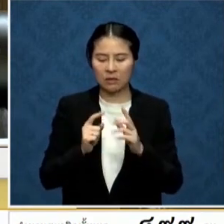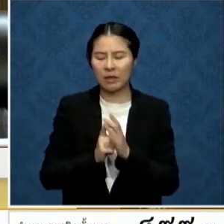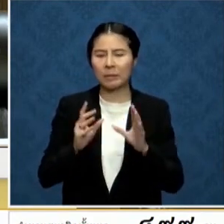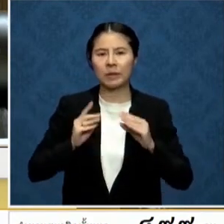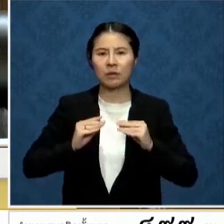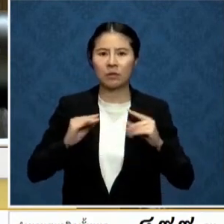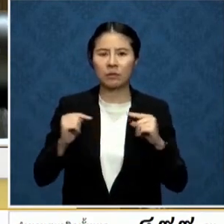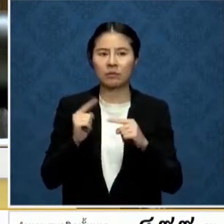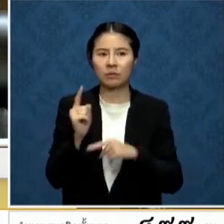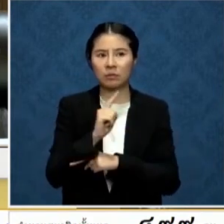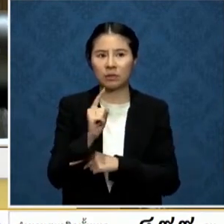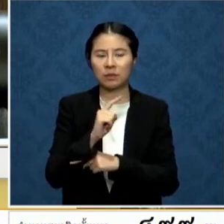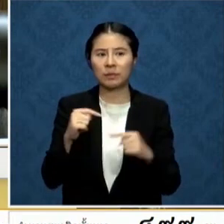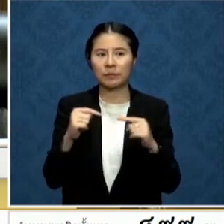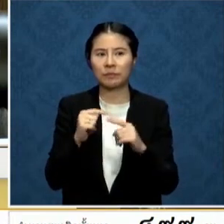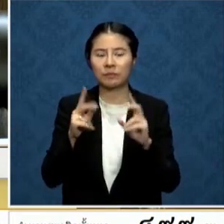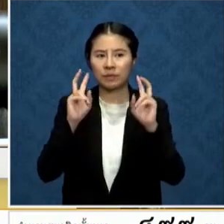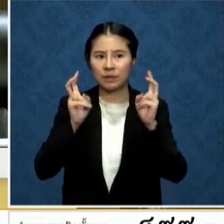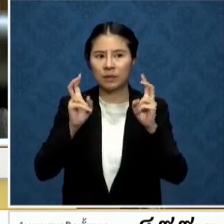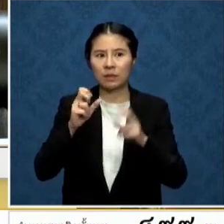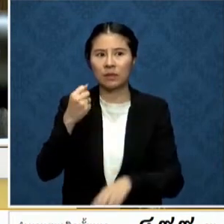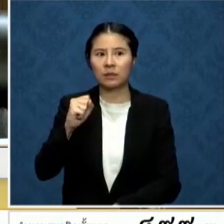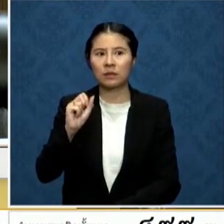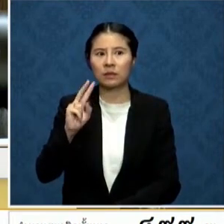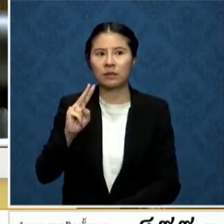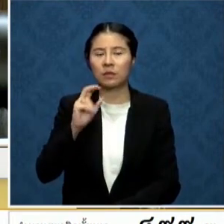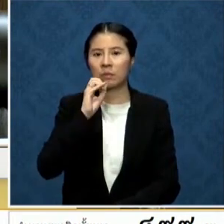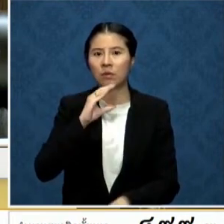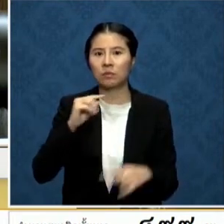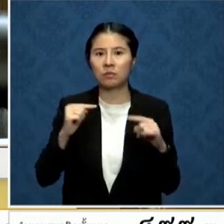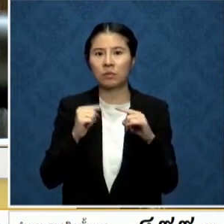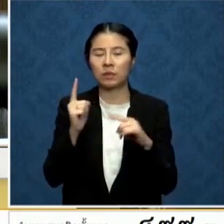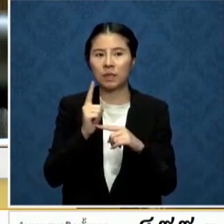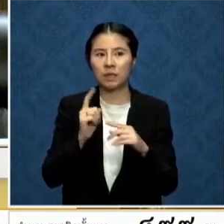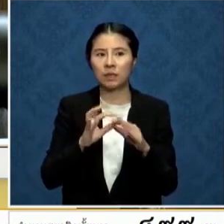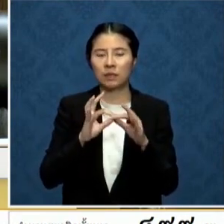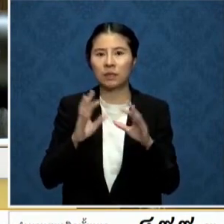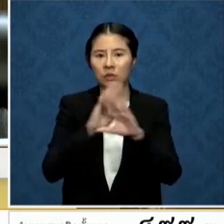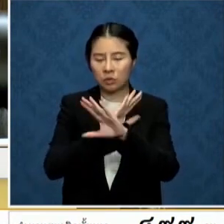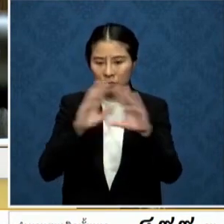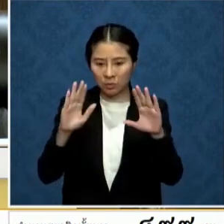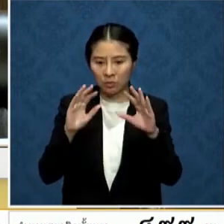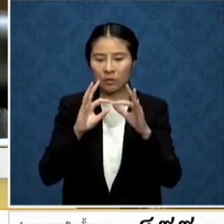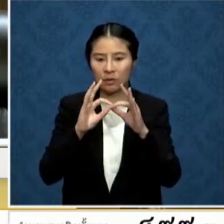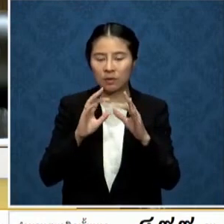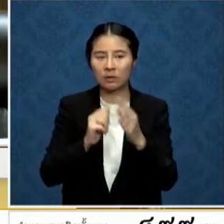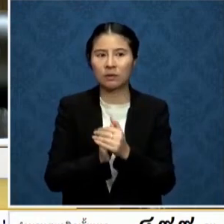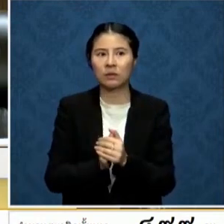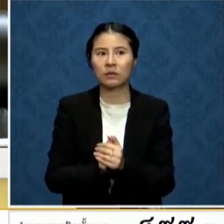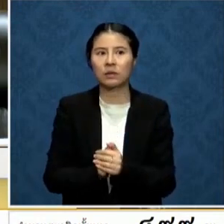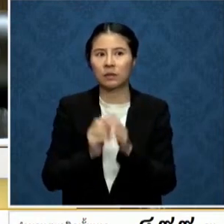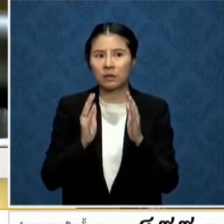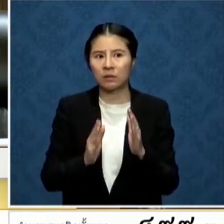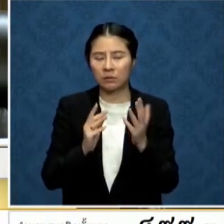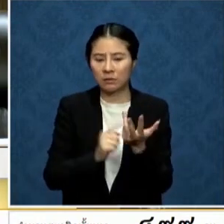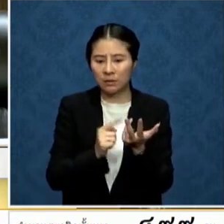ครับโดยเฉพาะในข้อ 12เี่นะครับท่านบอกว่าให้ยกเลิกการนับคะแนนเสียง